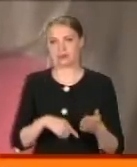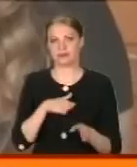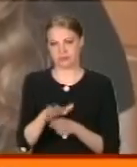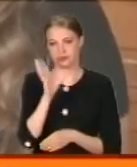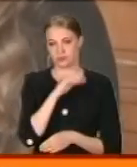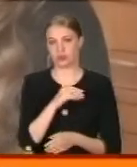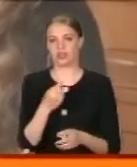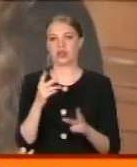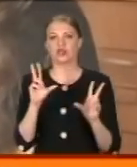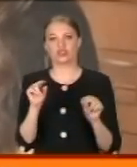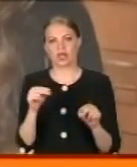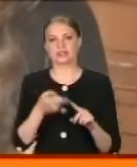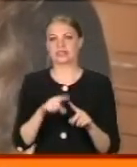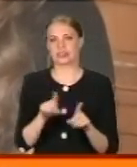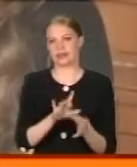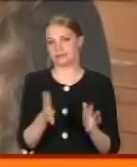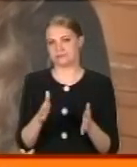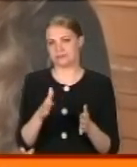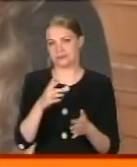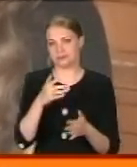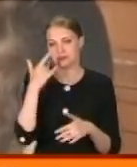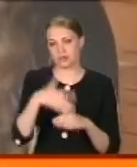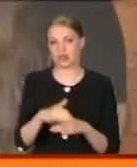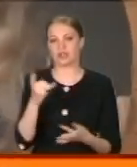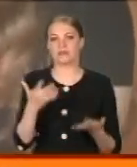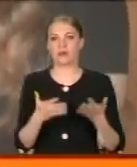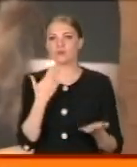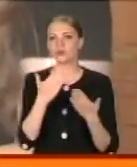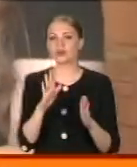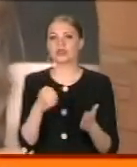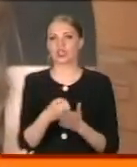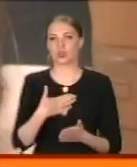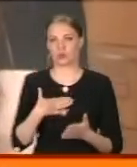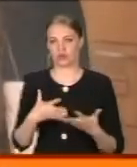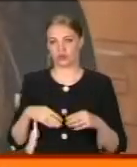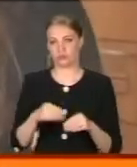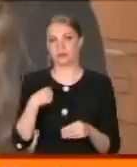впораються. Щастя – це таке відносне поняття, і воно, мабуть, відноситься тільки до нашої